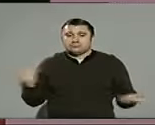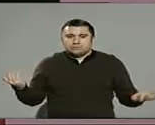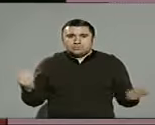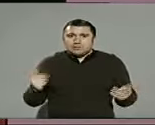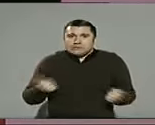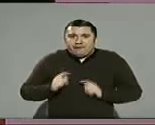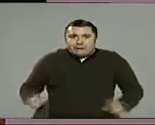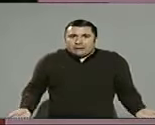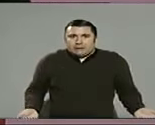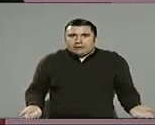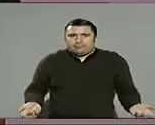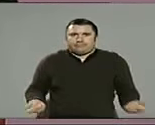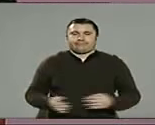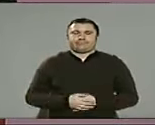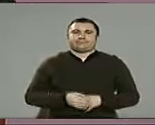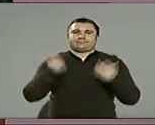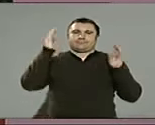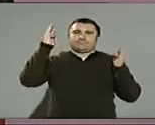haben.